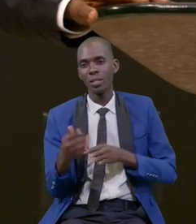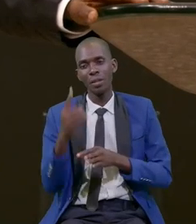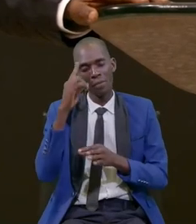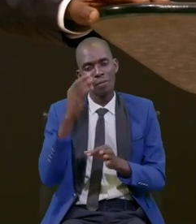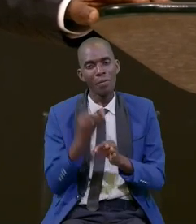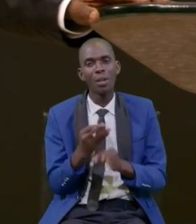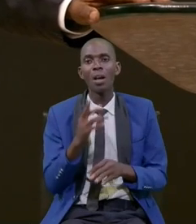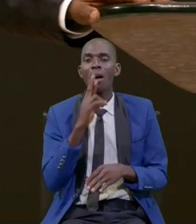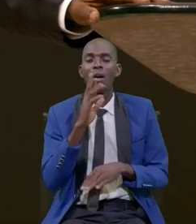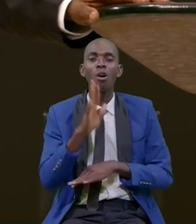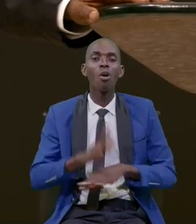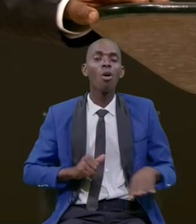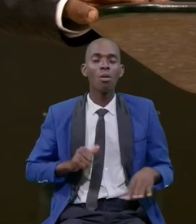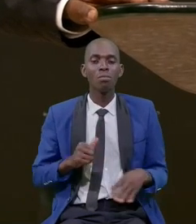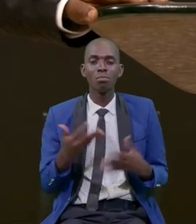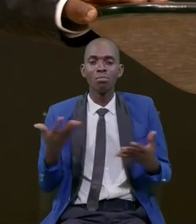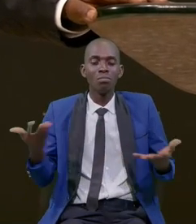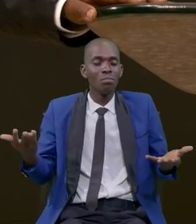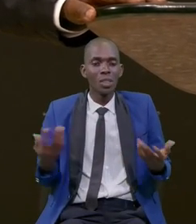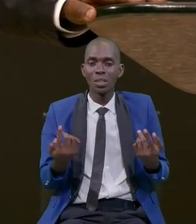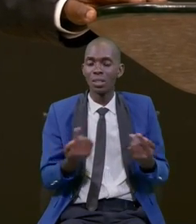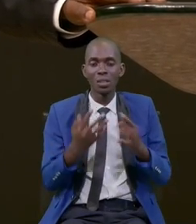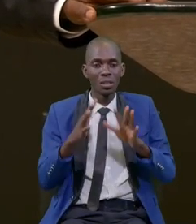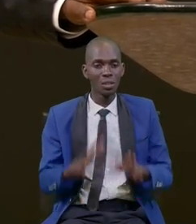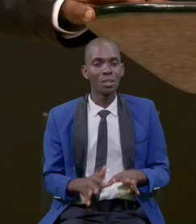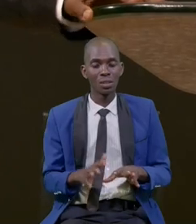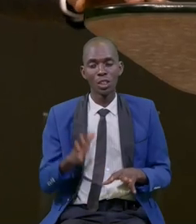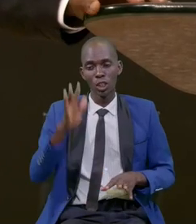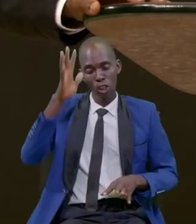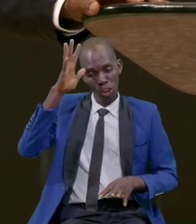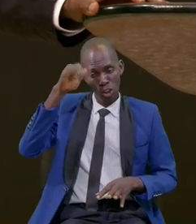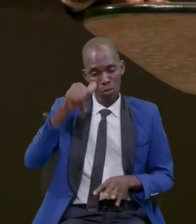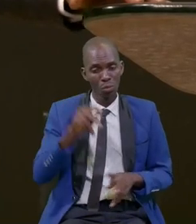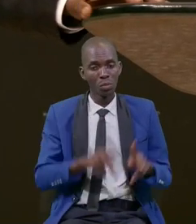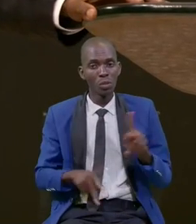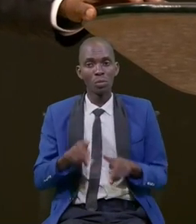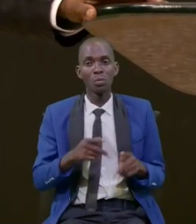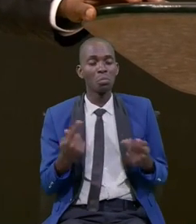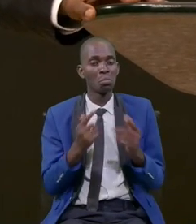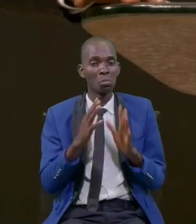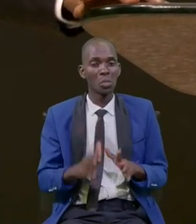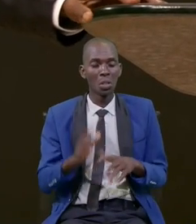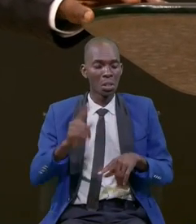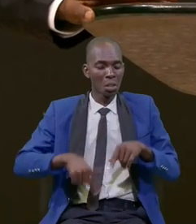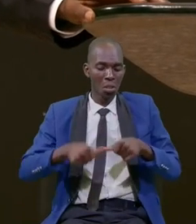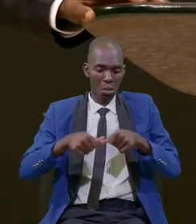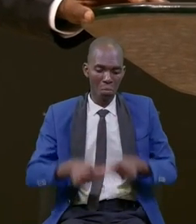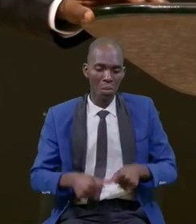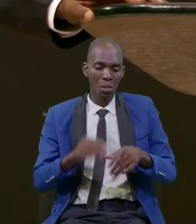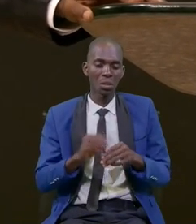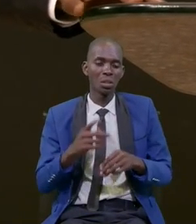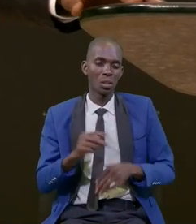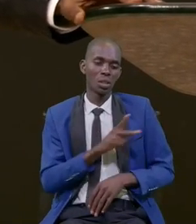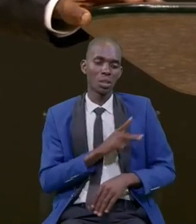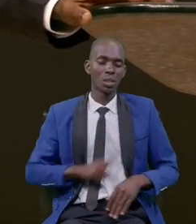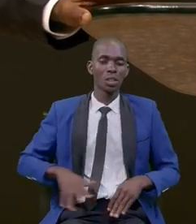sont considérés réprouvés. Les réprouvés ne vont pas demeurer, rester dans le royaume de